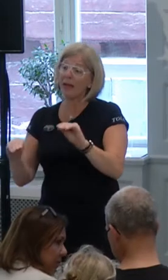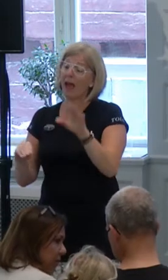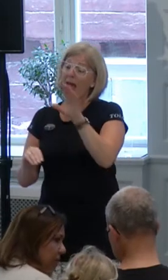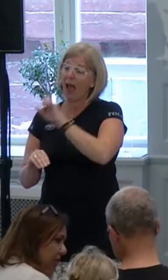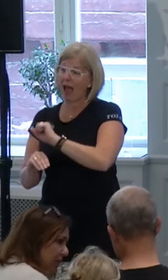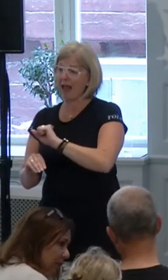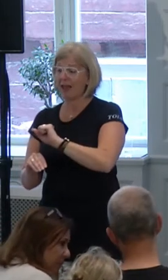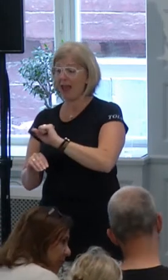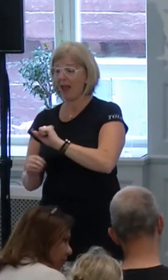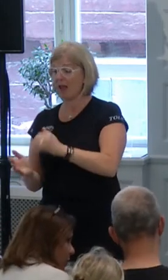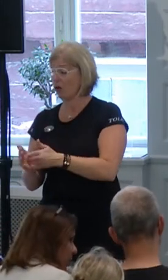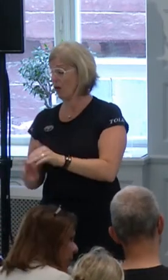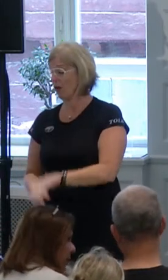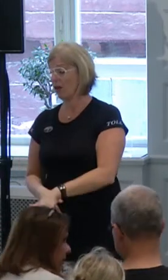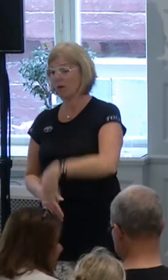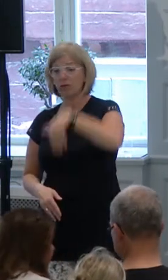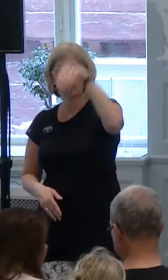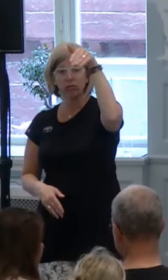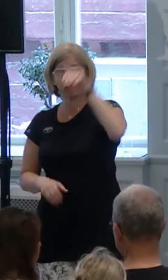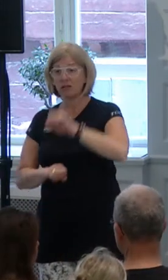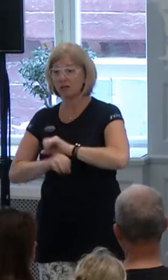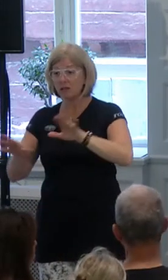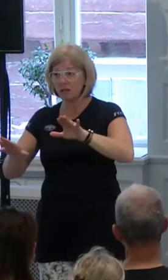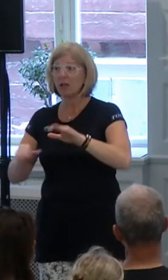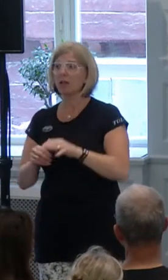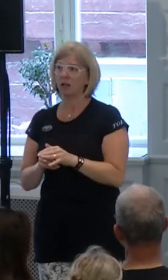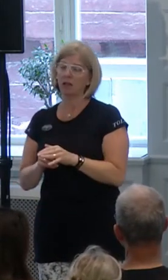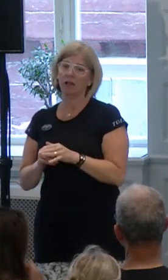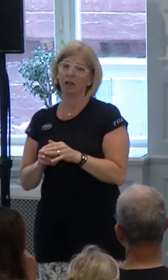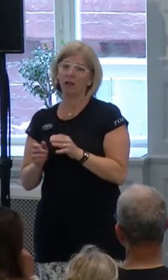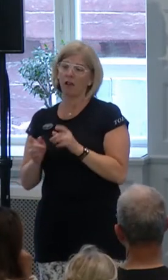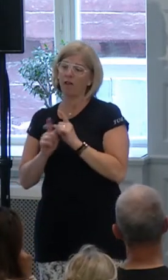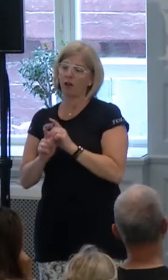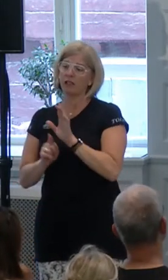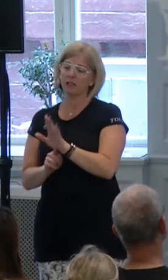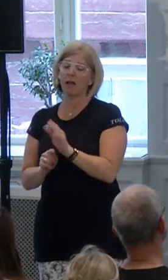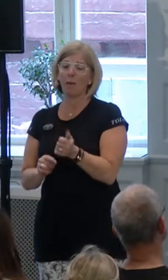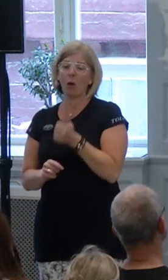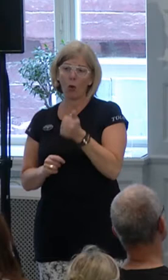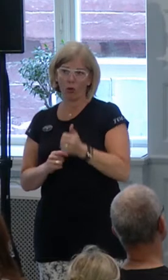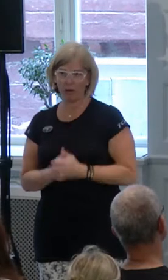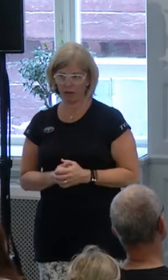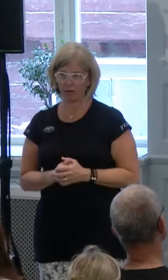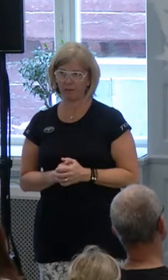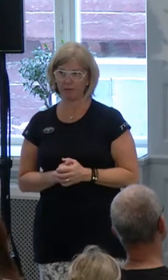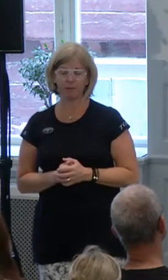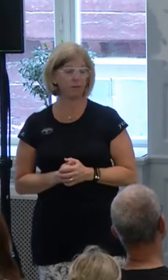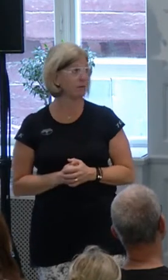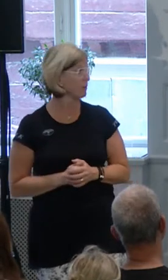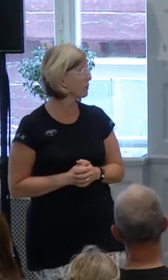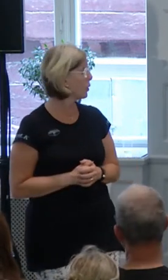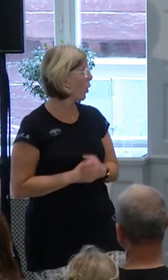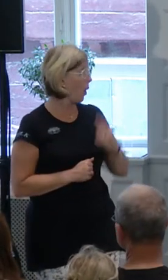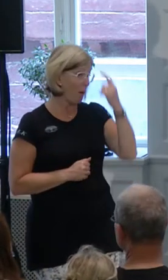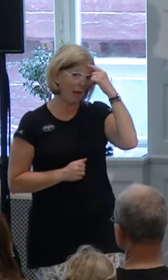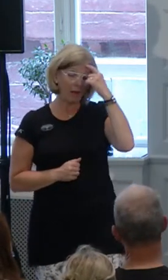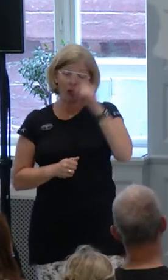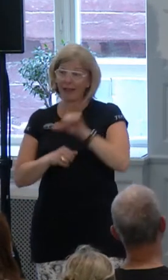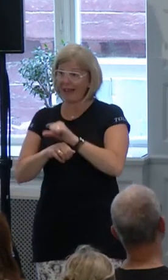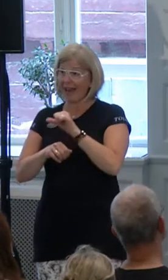alla, från stor till liten, utifrån behov. Så det förslaget här från Star for Life har någon mer mental träning i